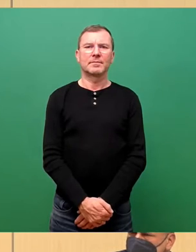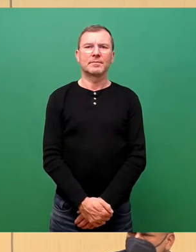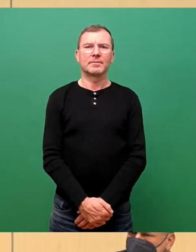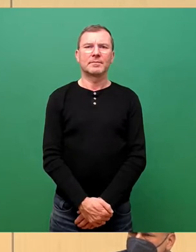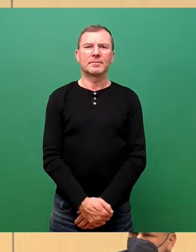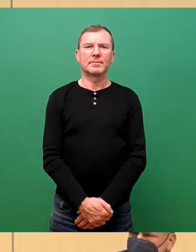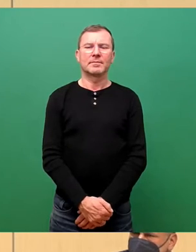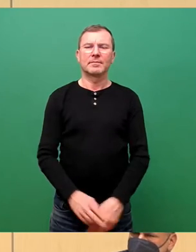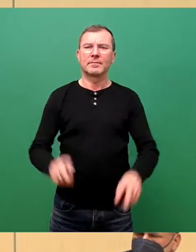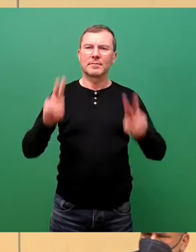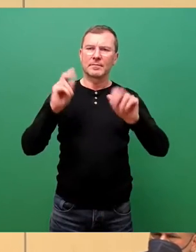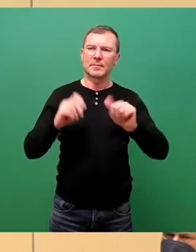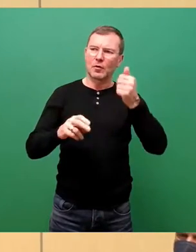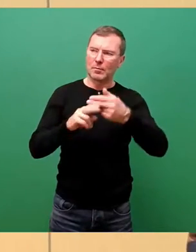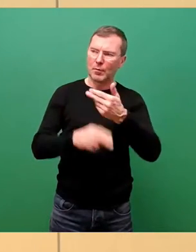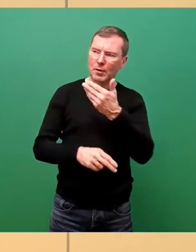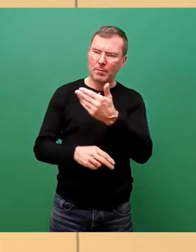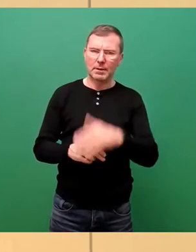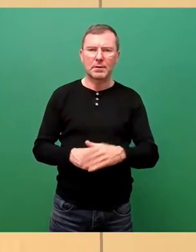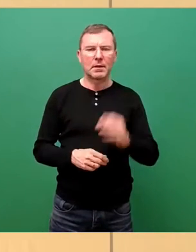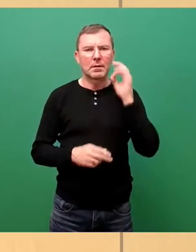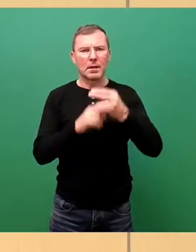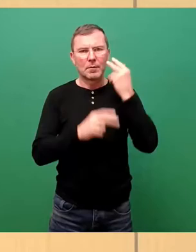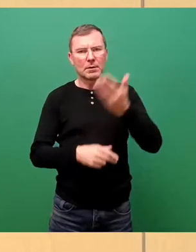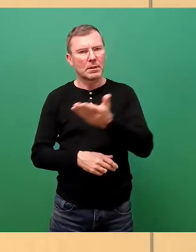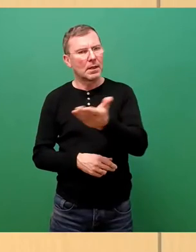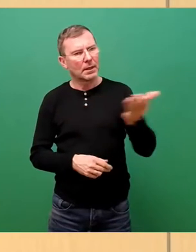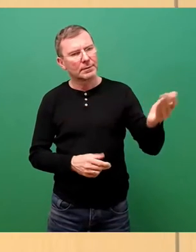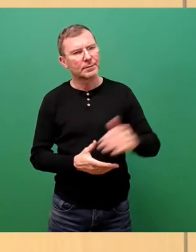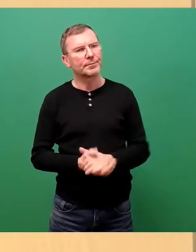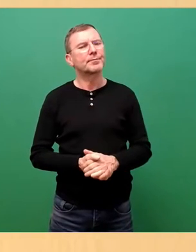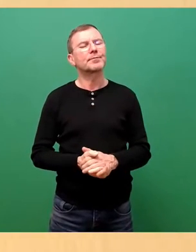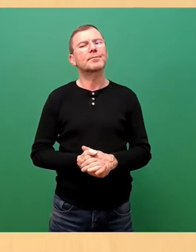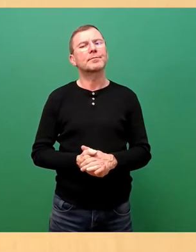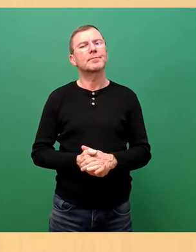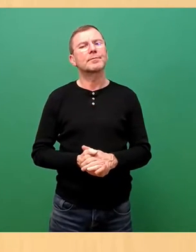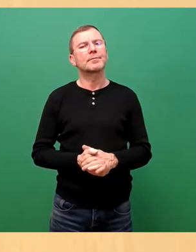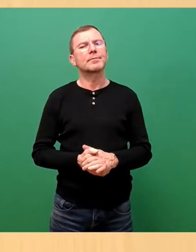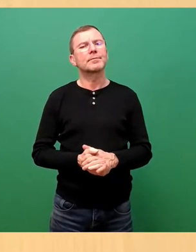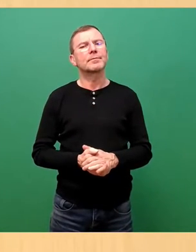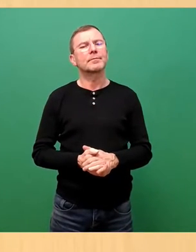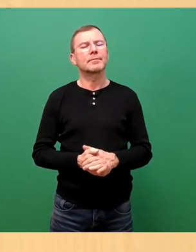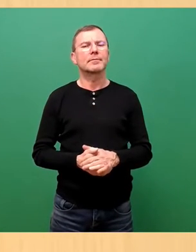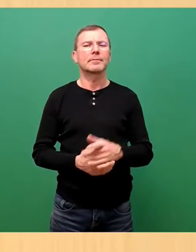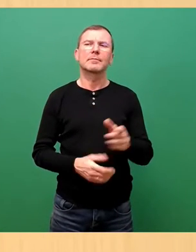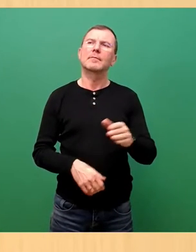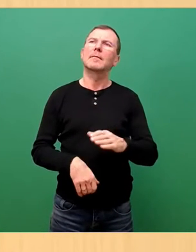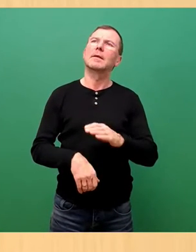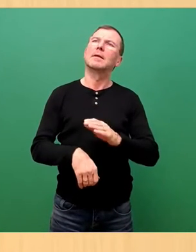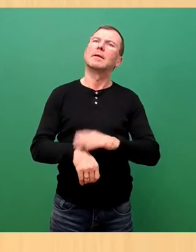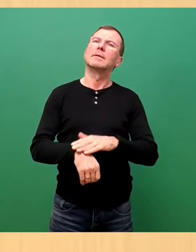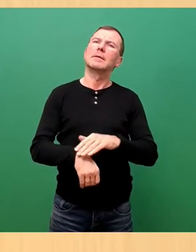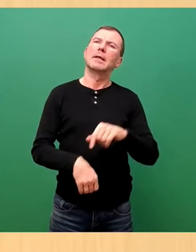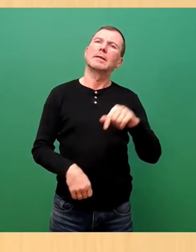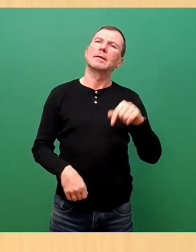Sehr geehrter Herr Oberbürgermeister, meine Damen und Herren, die Zeit, in der man sich